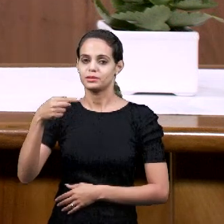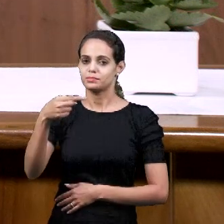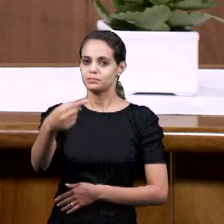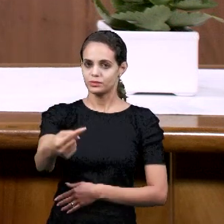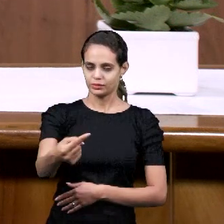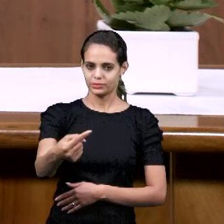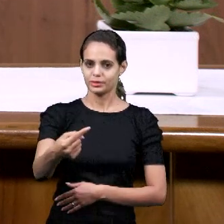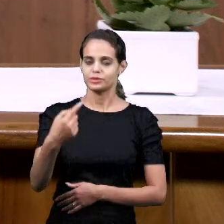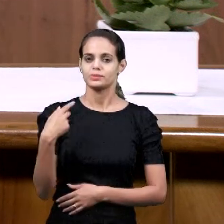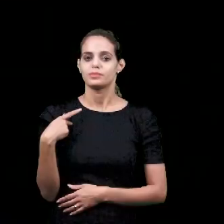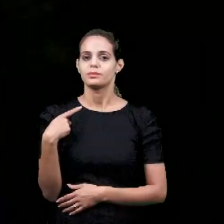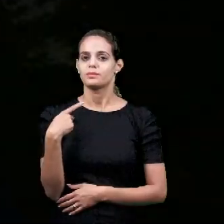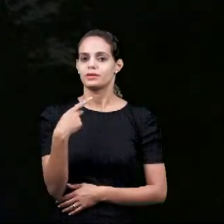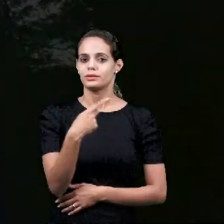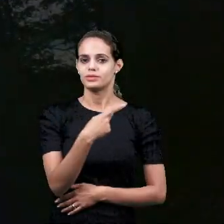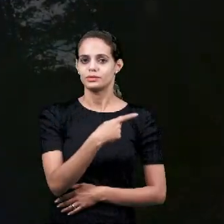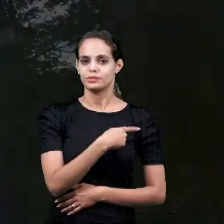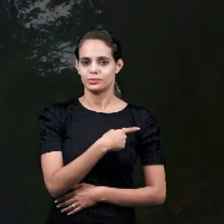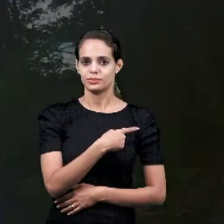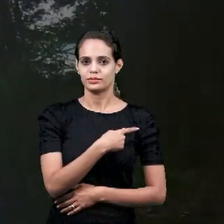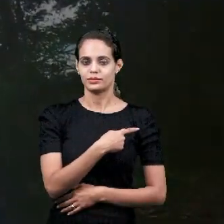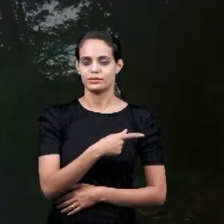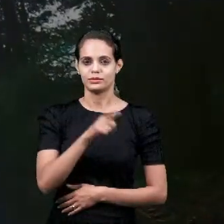Chigué dans cette école biblique dominicale.